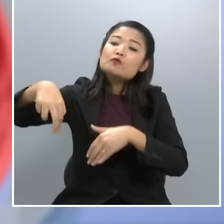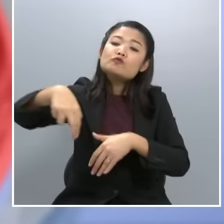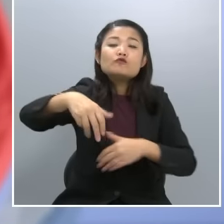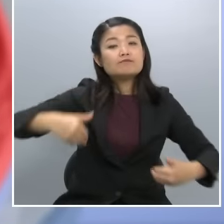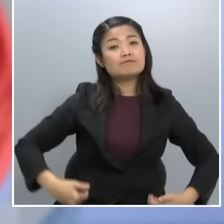นะ